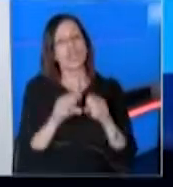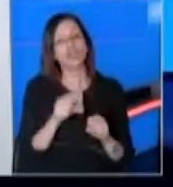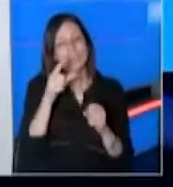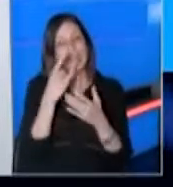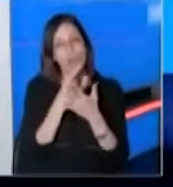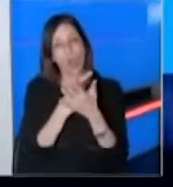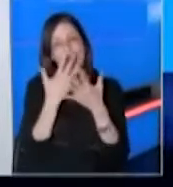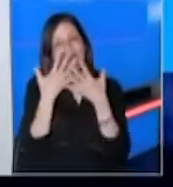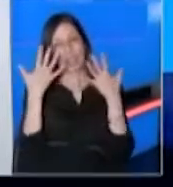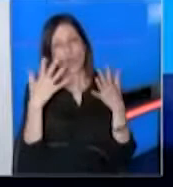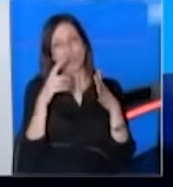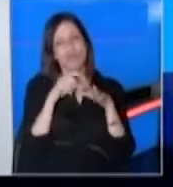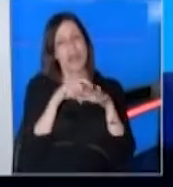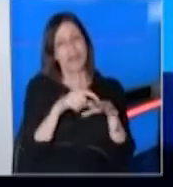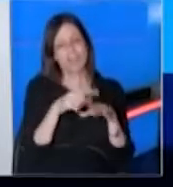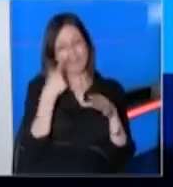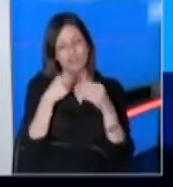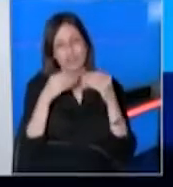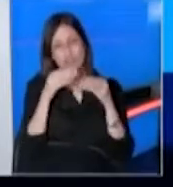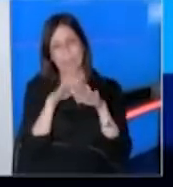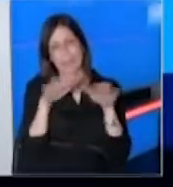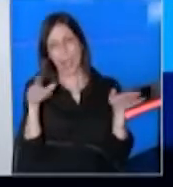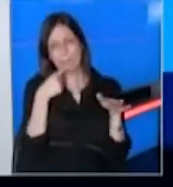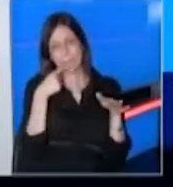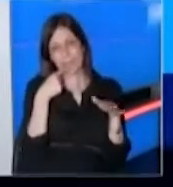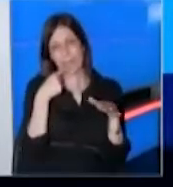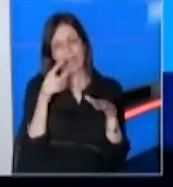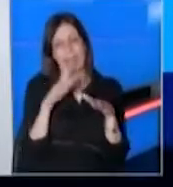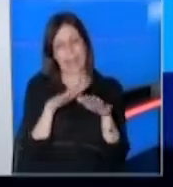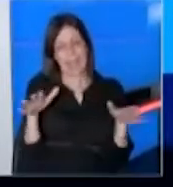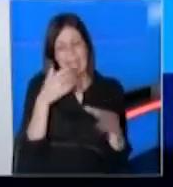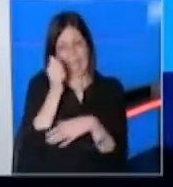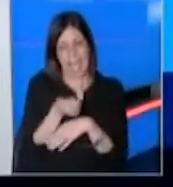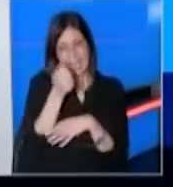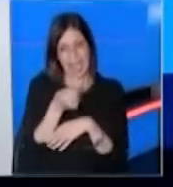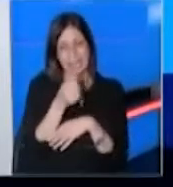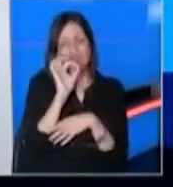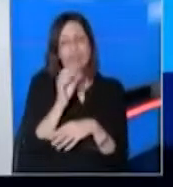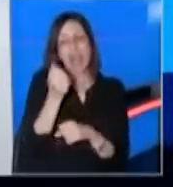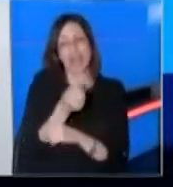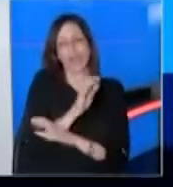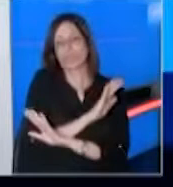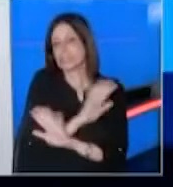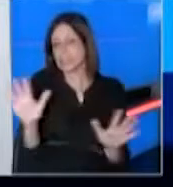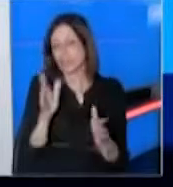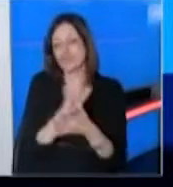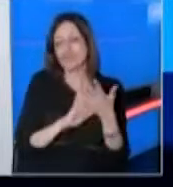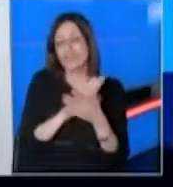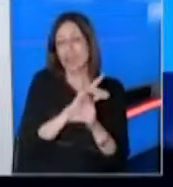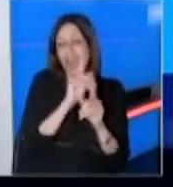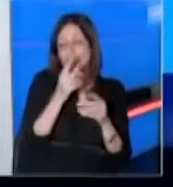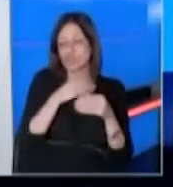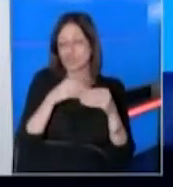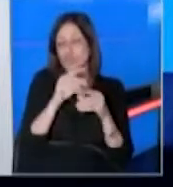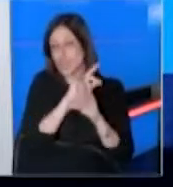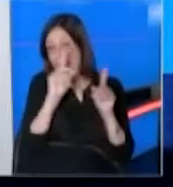הגדול שמלווה את כל עניין שימושים בקרקע, אומר, אדוני, קרקע חקלאית לחקלאות, נקודה. שום דבר אחר, כל שימוש